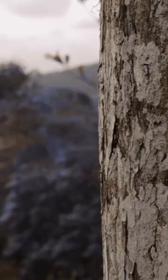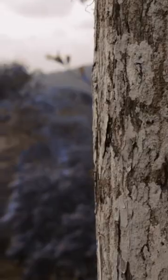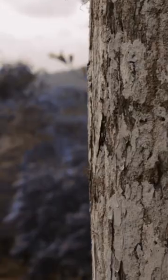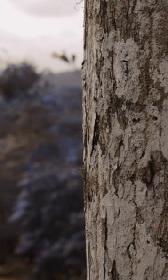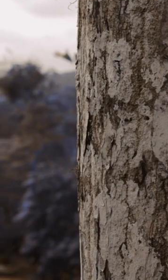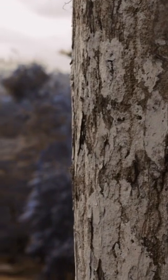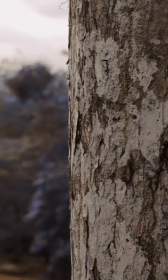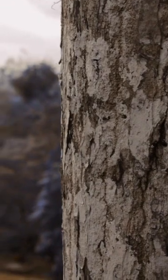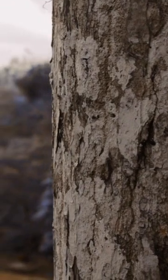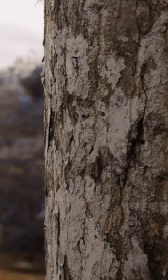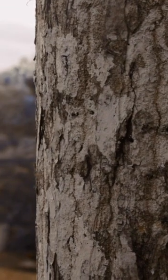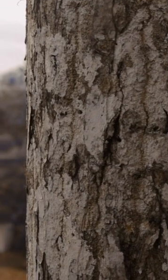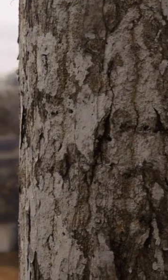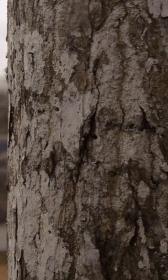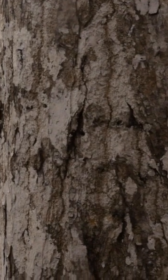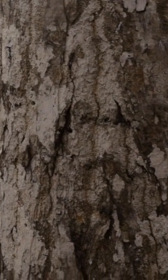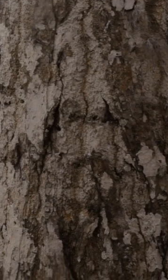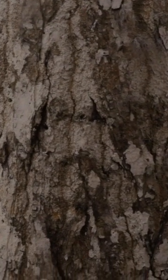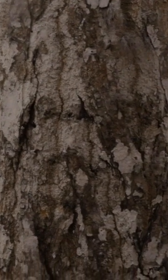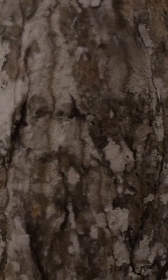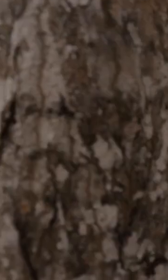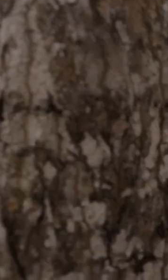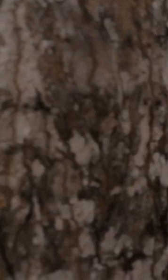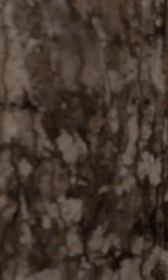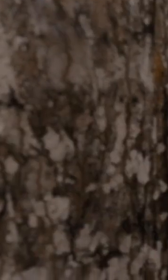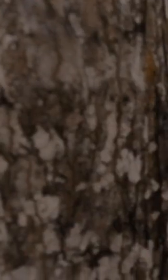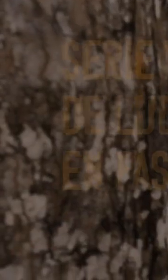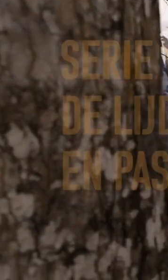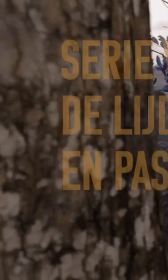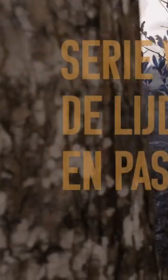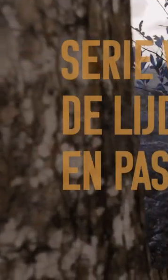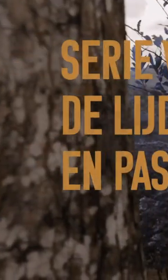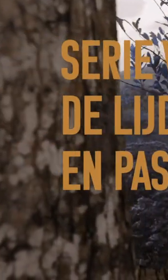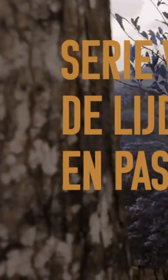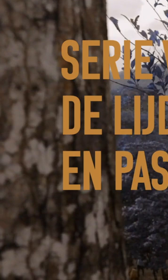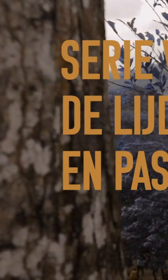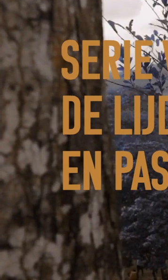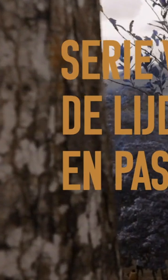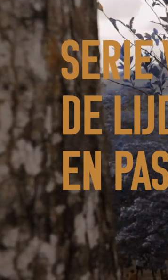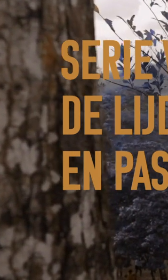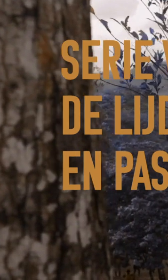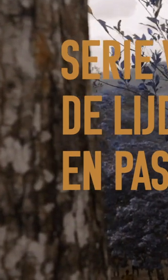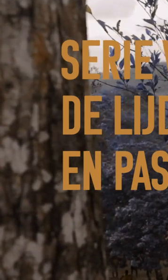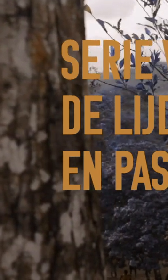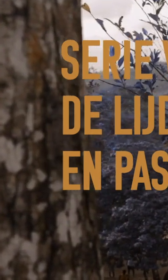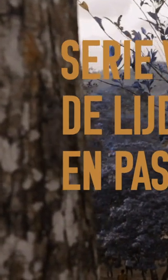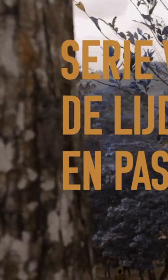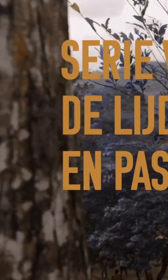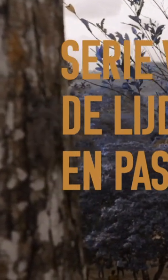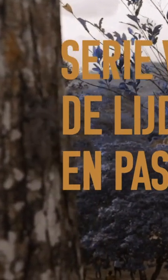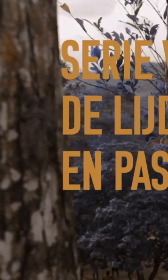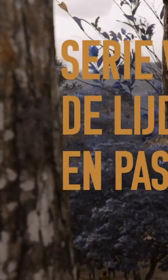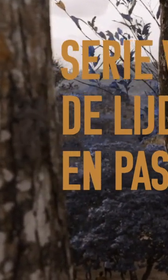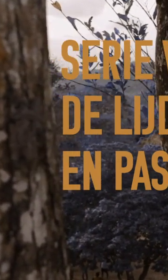Jeruzalem. Met een kruis op zijn rug en een doornenkroon. Hoor